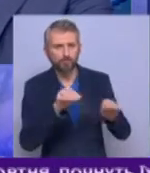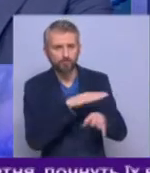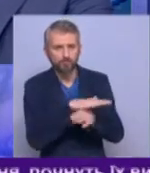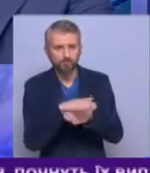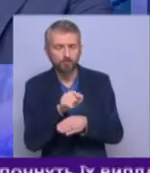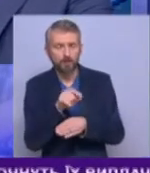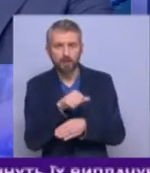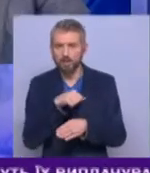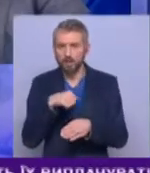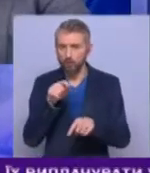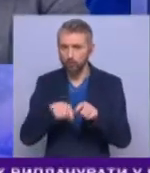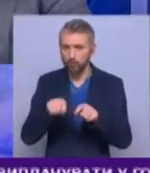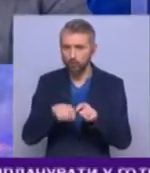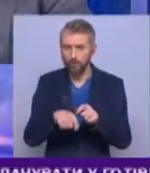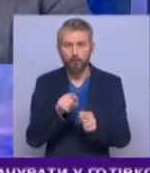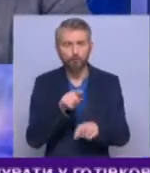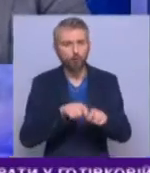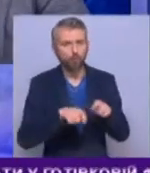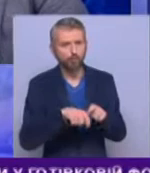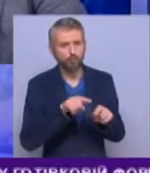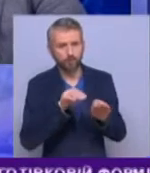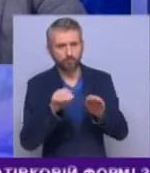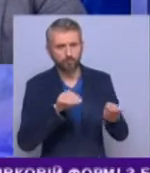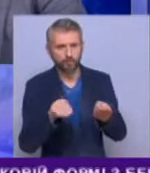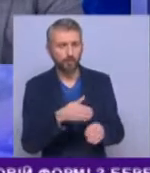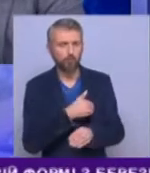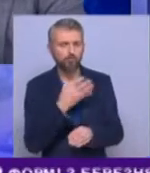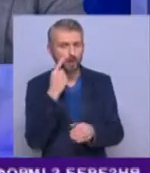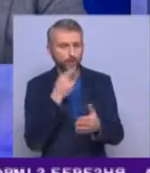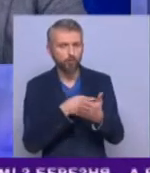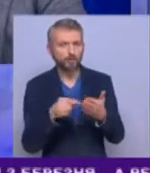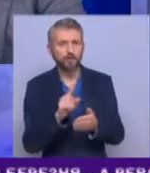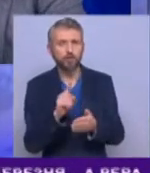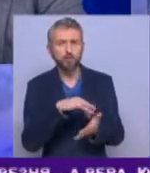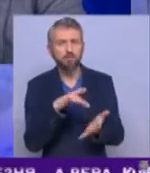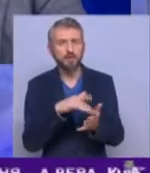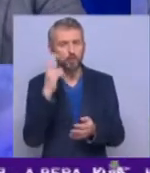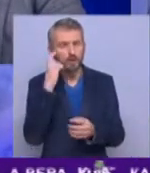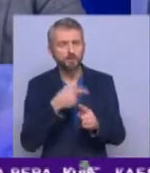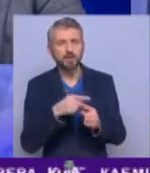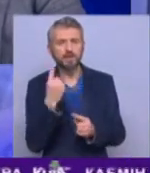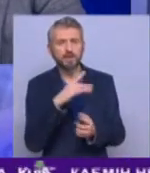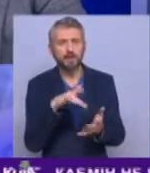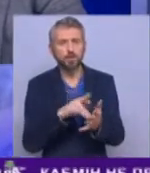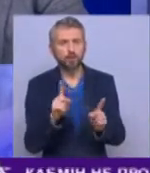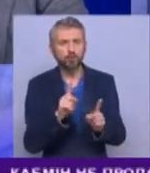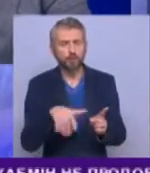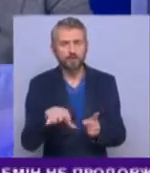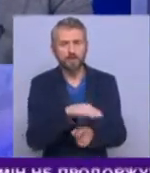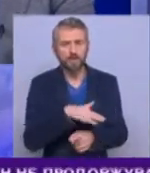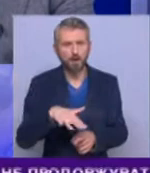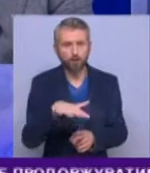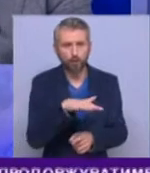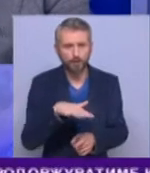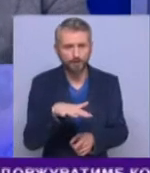самі контролюють їх. І вони контролюють їхнє розміщення. І хочу ще наголосити, що, до речі, місто Київ – це єдине місто, яке на всій території,